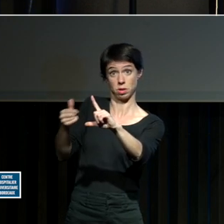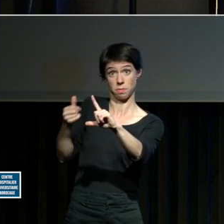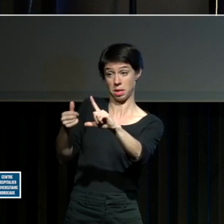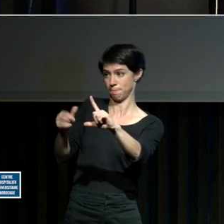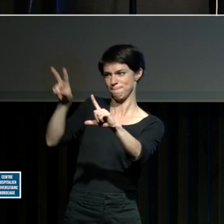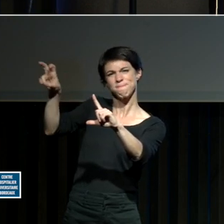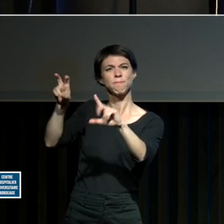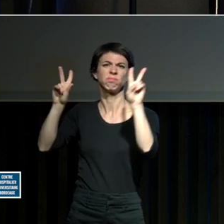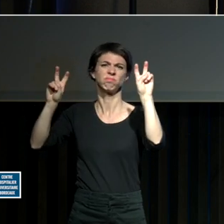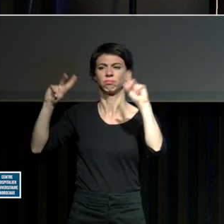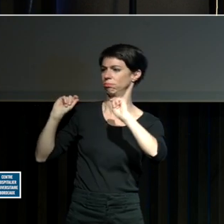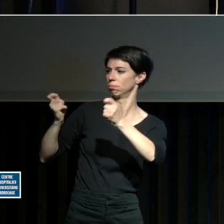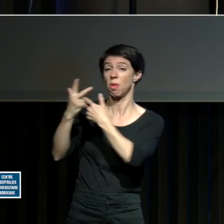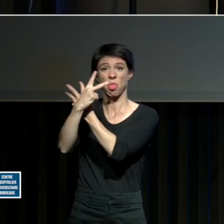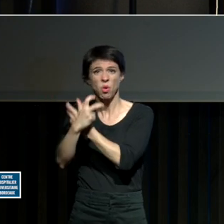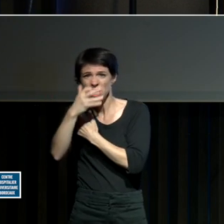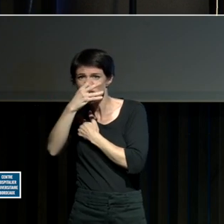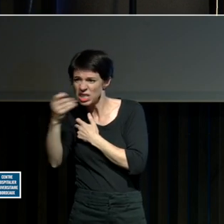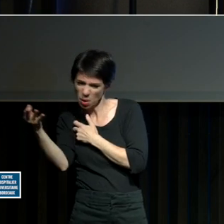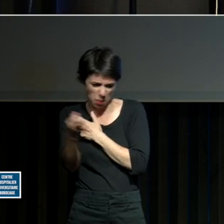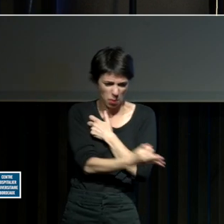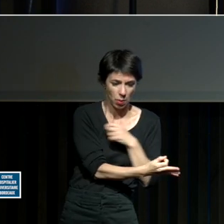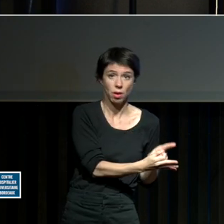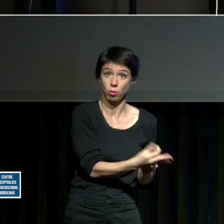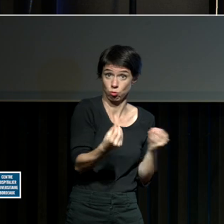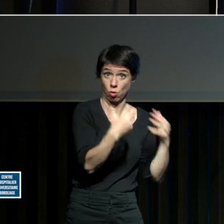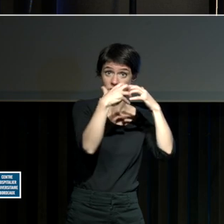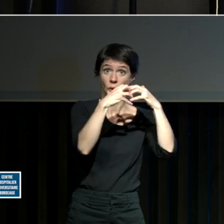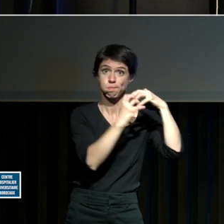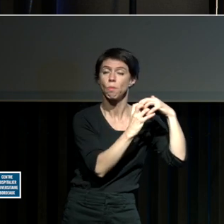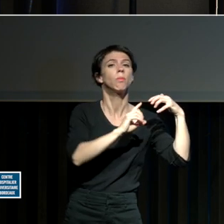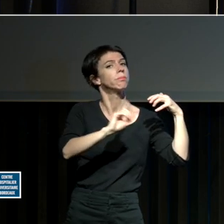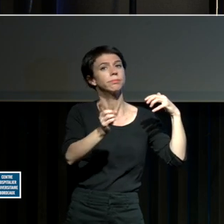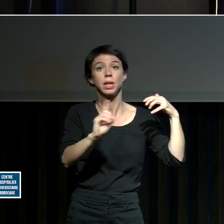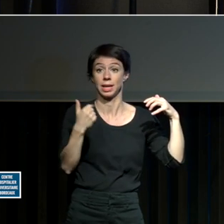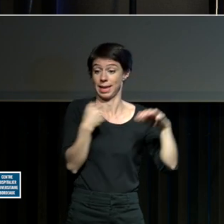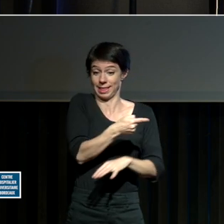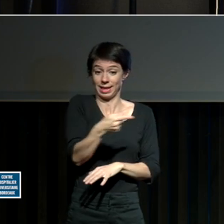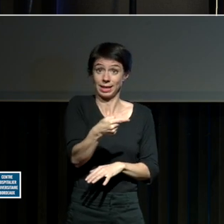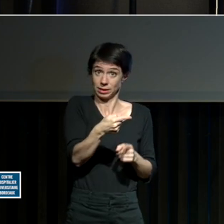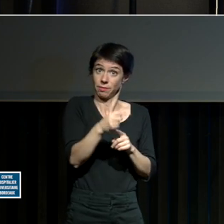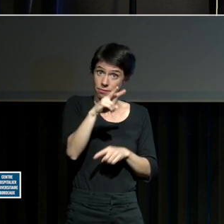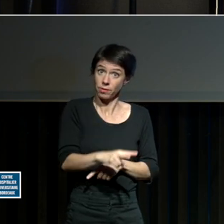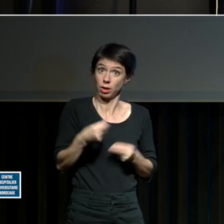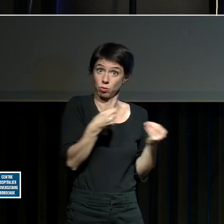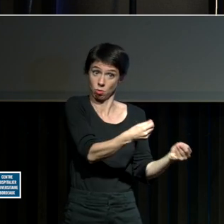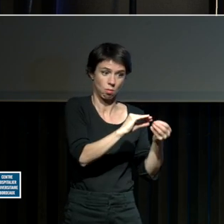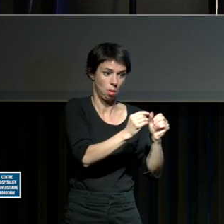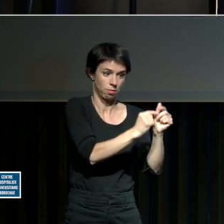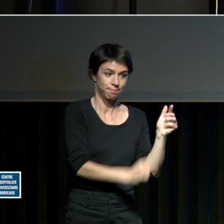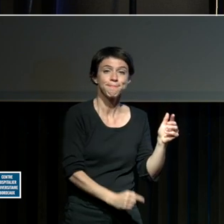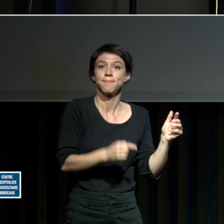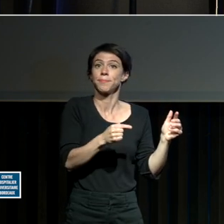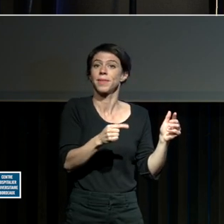la maturité cérébrale et sur le développement du cerveau, les effets néfastes que l'on peut observer, finalement,